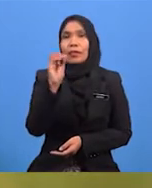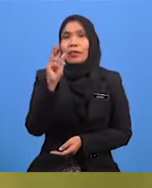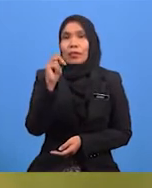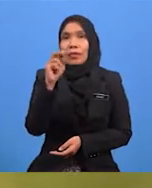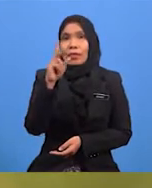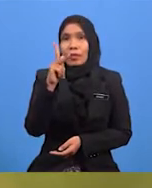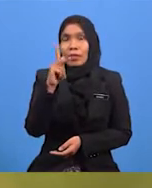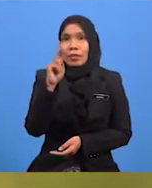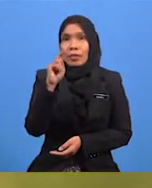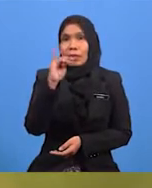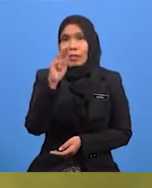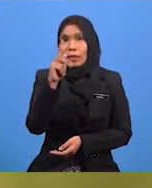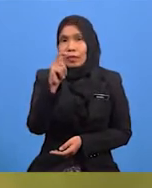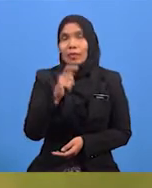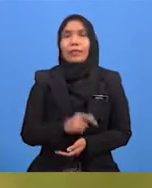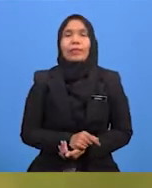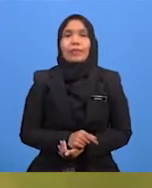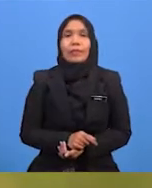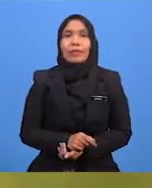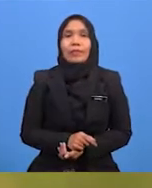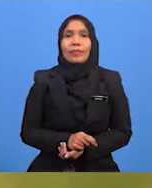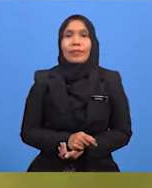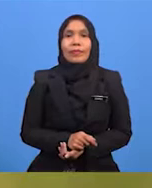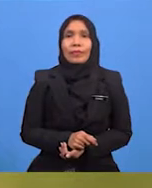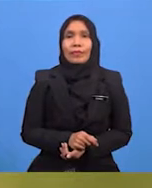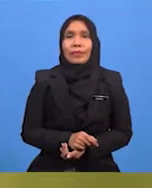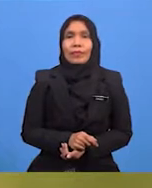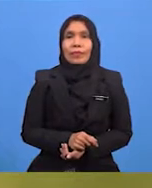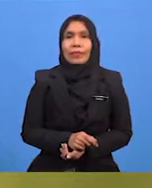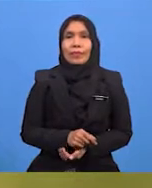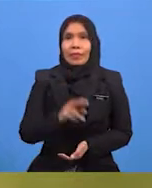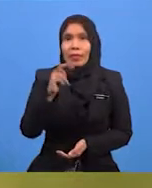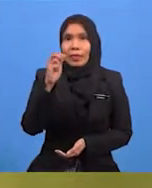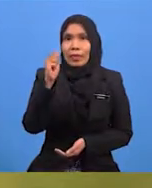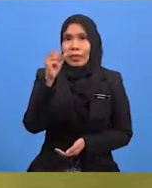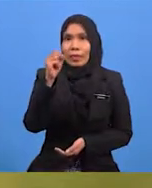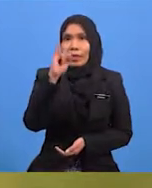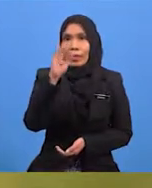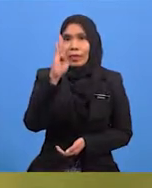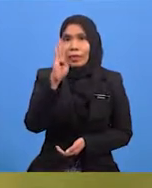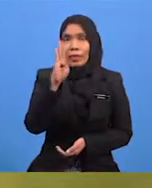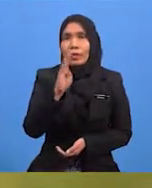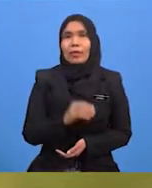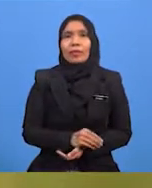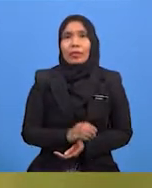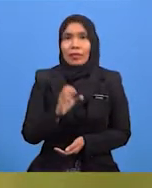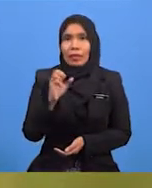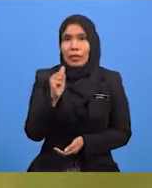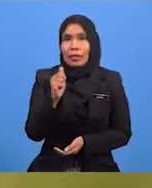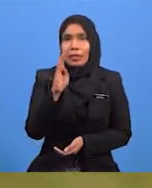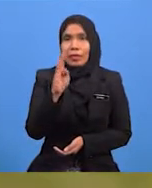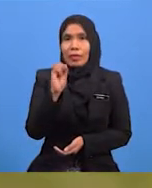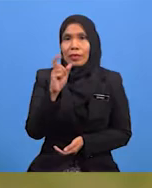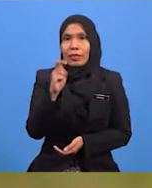perkataan sembilu bersifat konkret dan perkataan nasib merupakan unsur